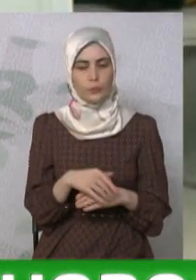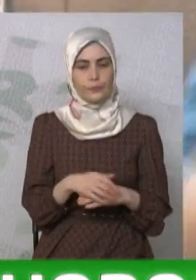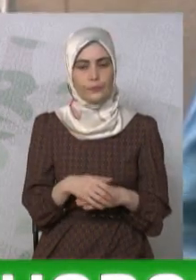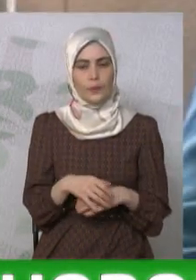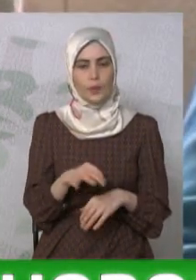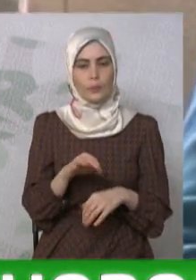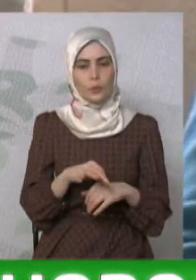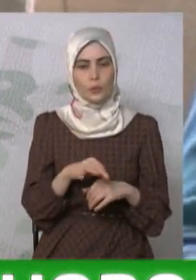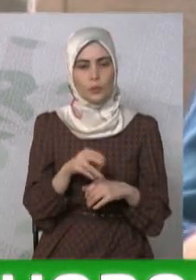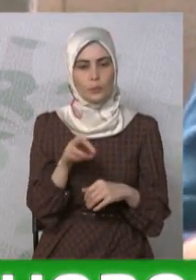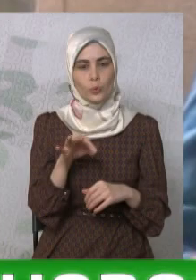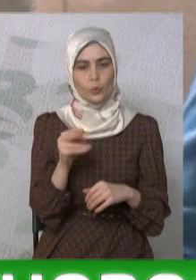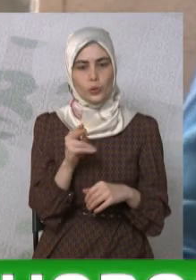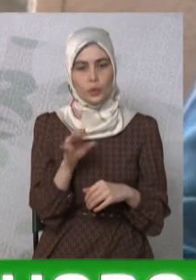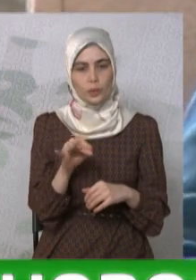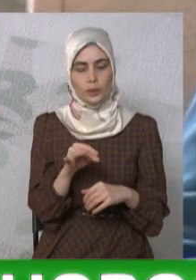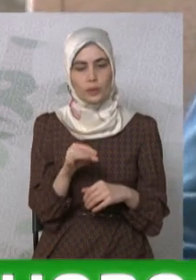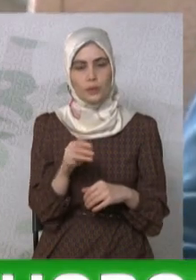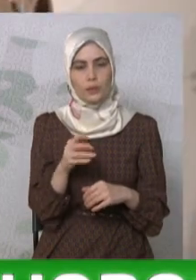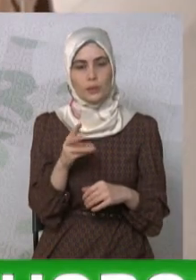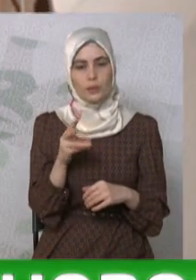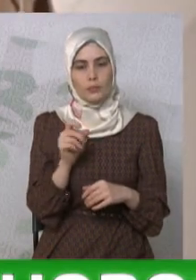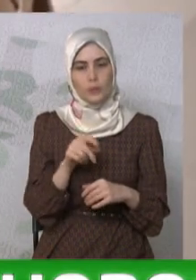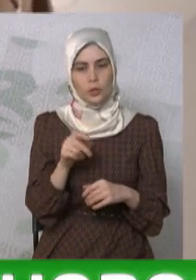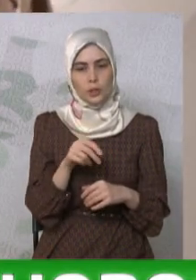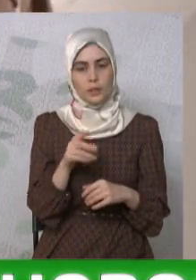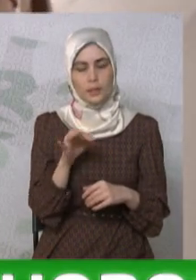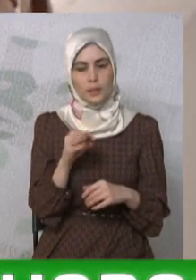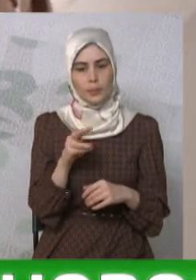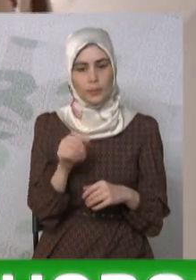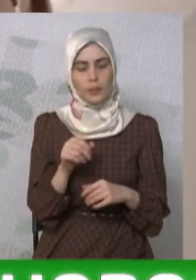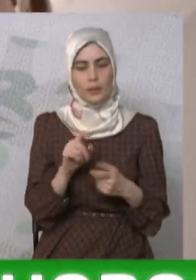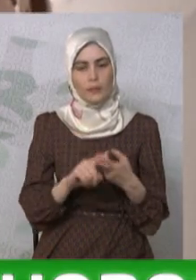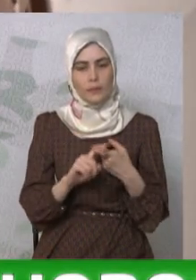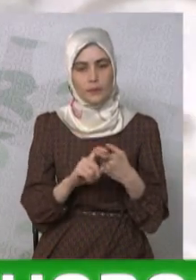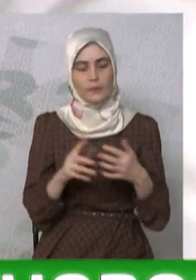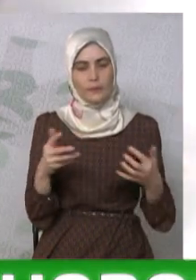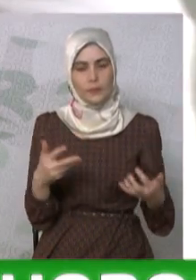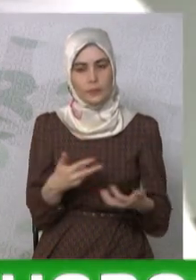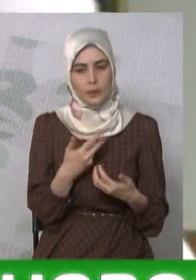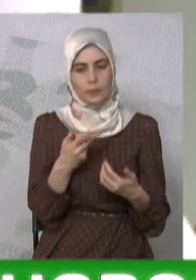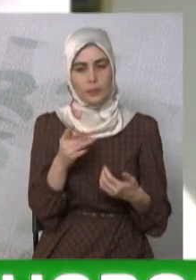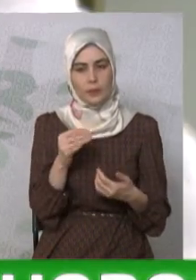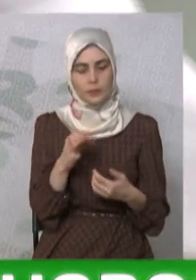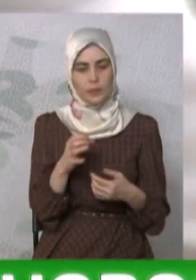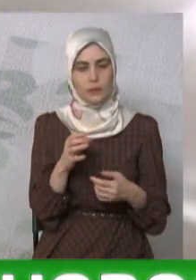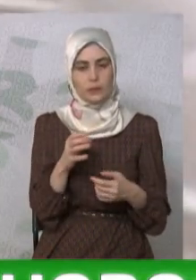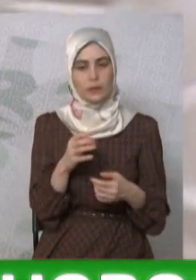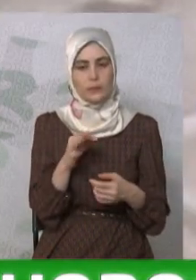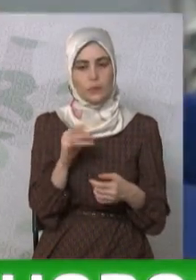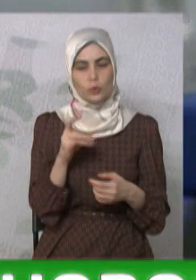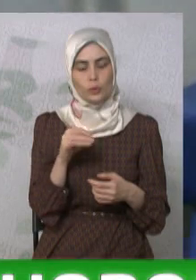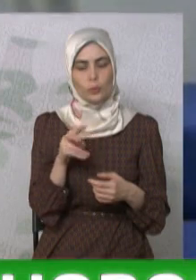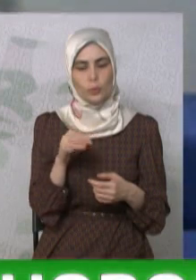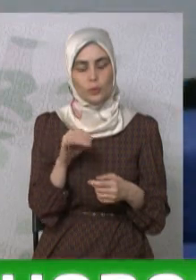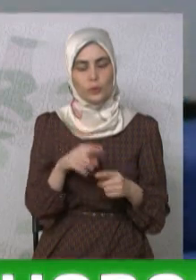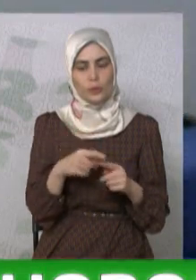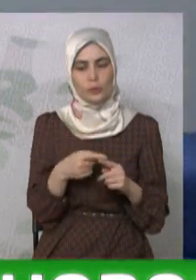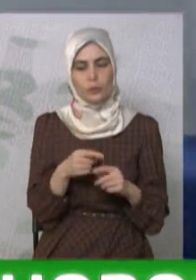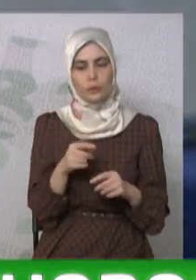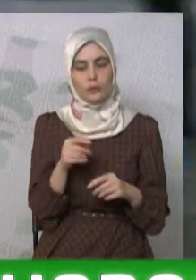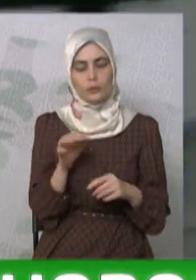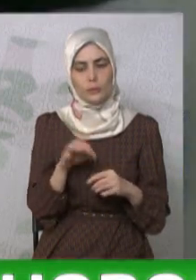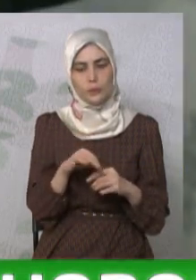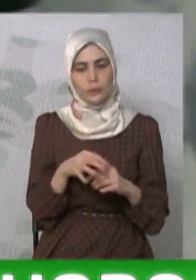Заболевания почек и надпочечников, мочевыделительной системы, инфекционные и воспалительные процессы в брюшной полости. Существует